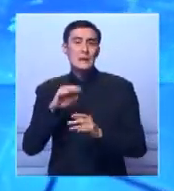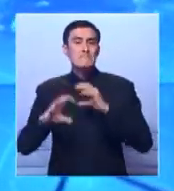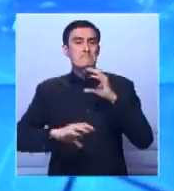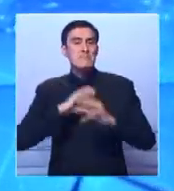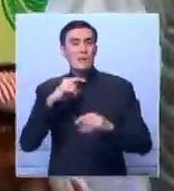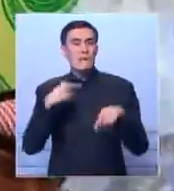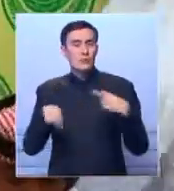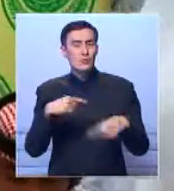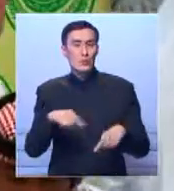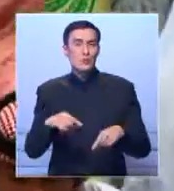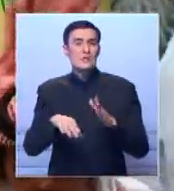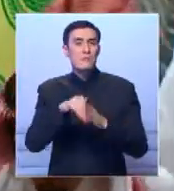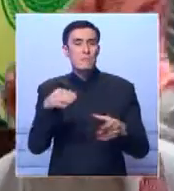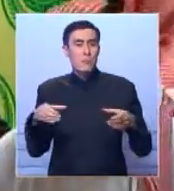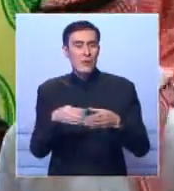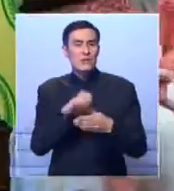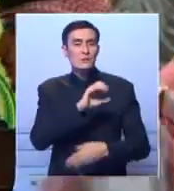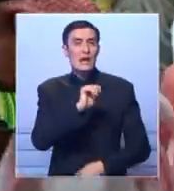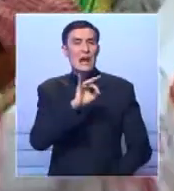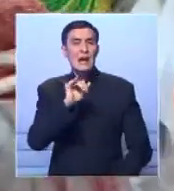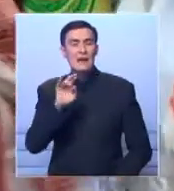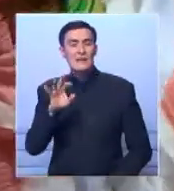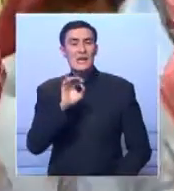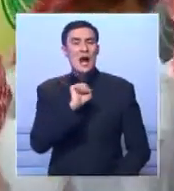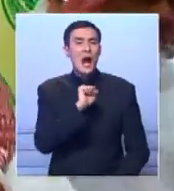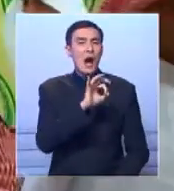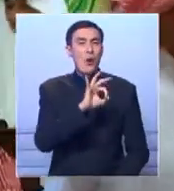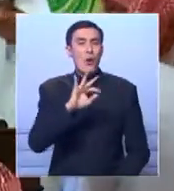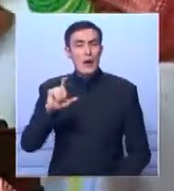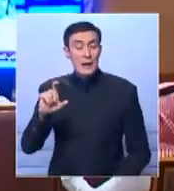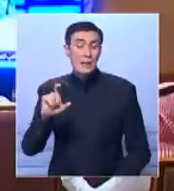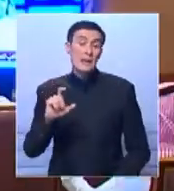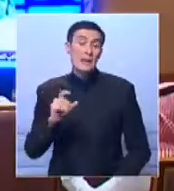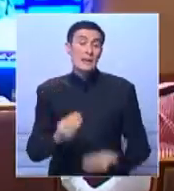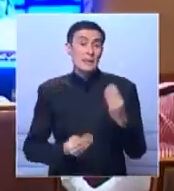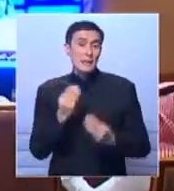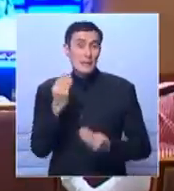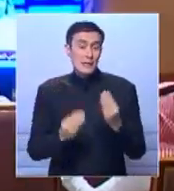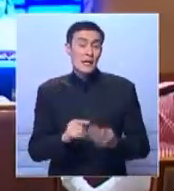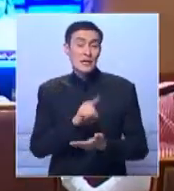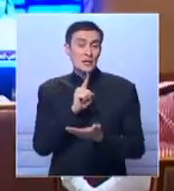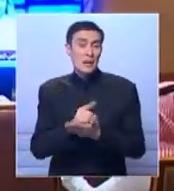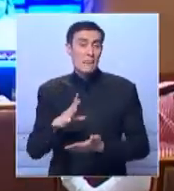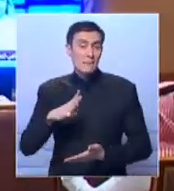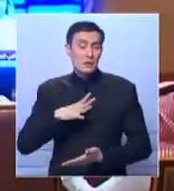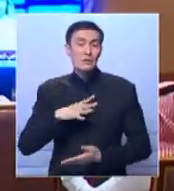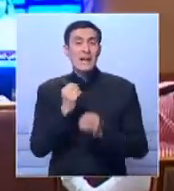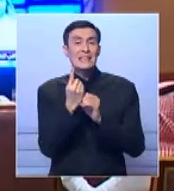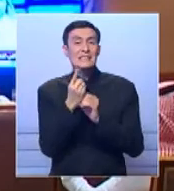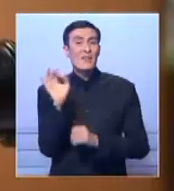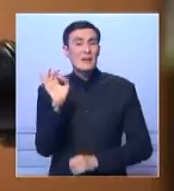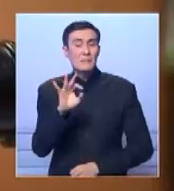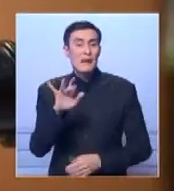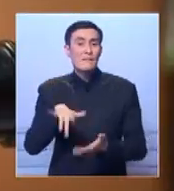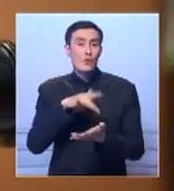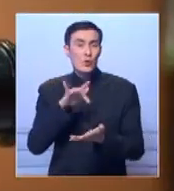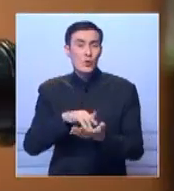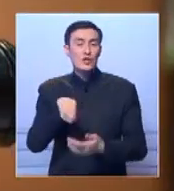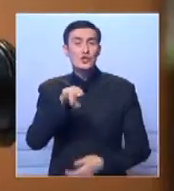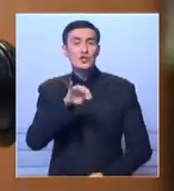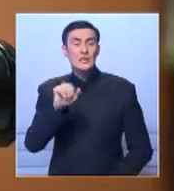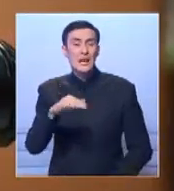мира по футболу между сборными Саудовской Аравии и Объединенных Арабских Эмиратов. Игра состоялась 11 октября в городе